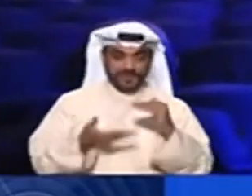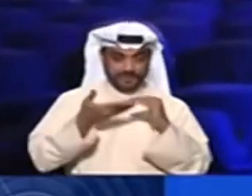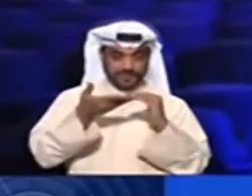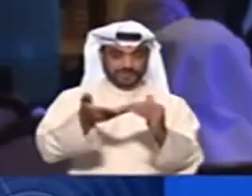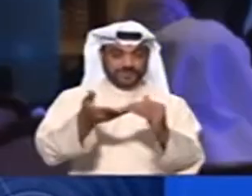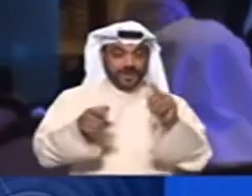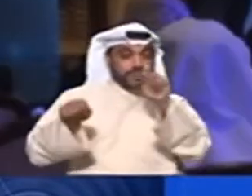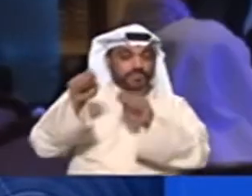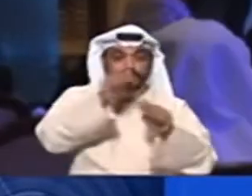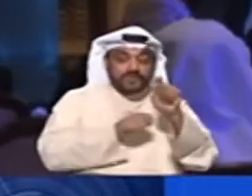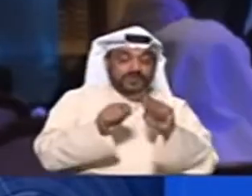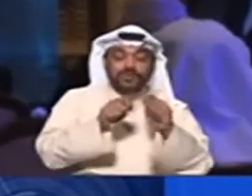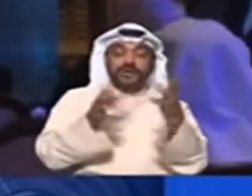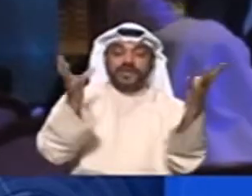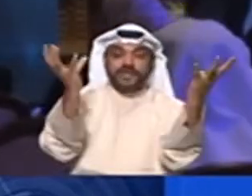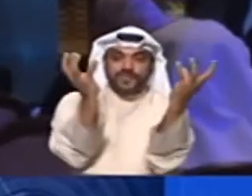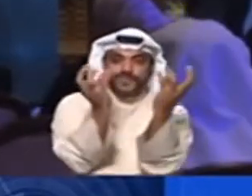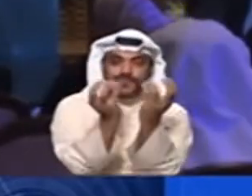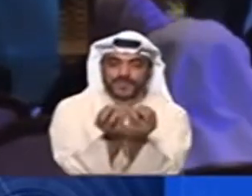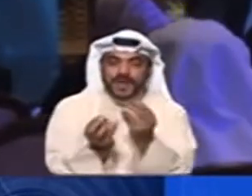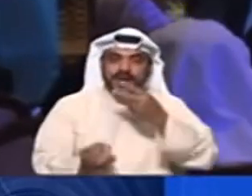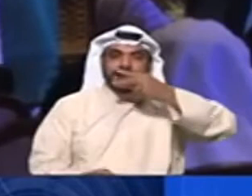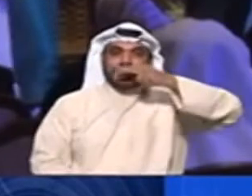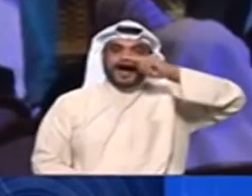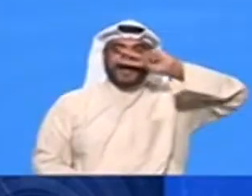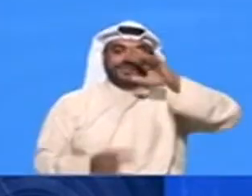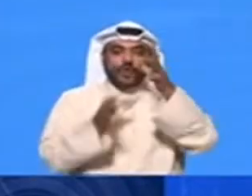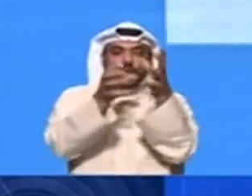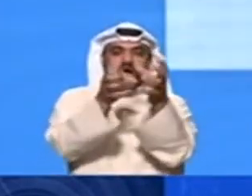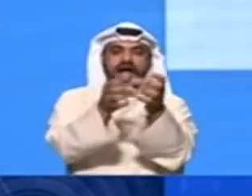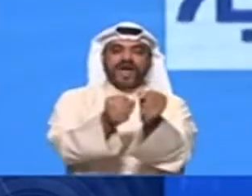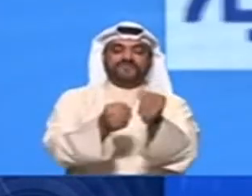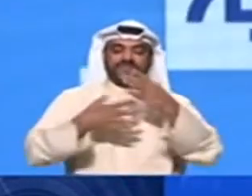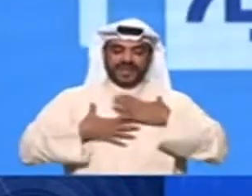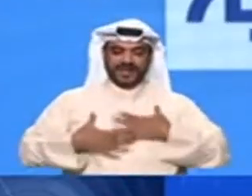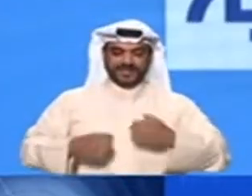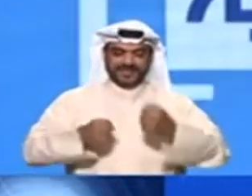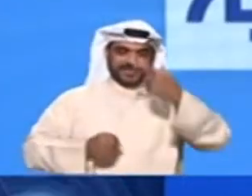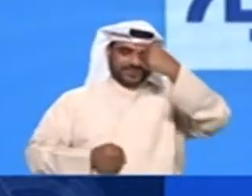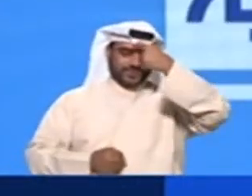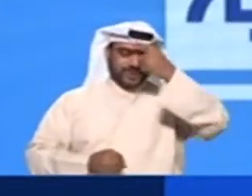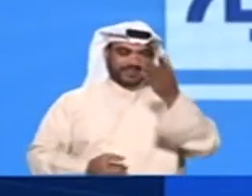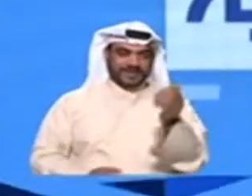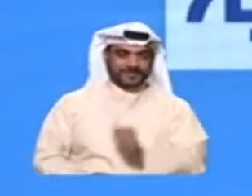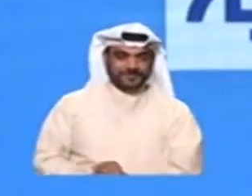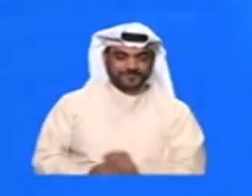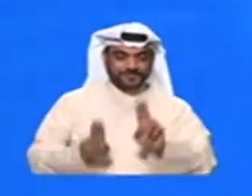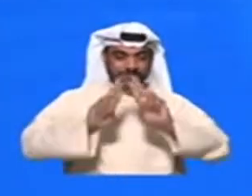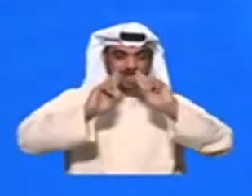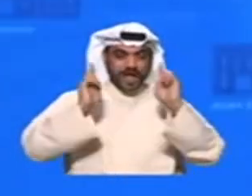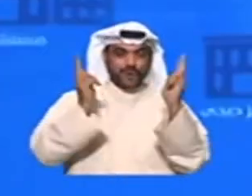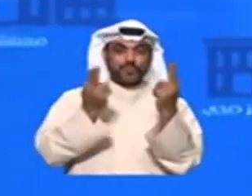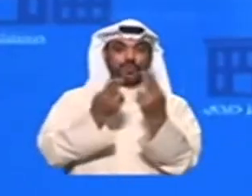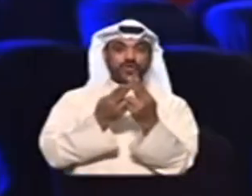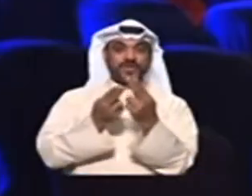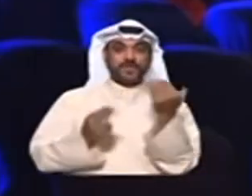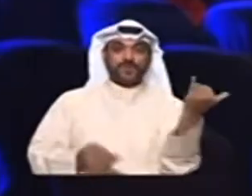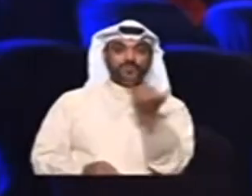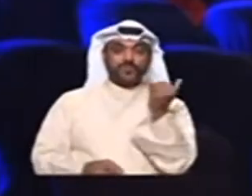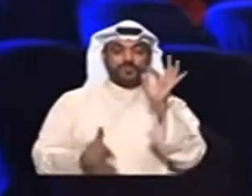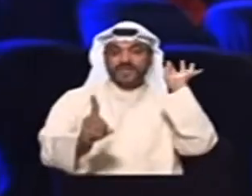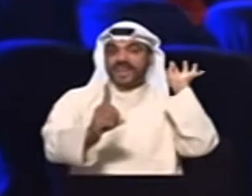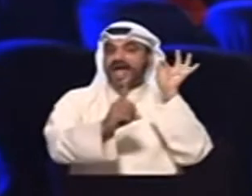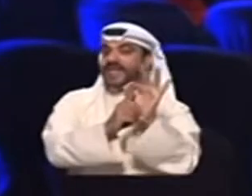التقليل من نسبة الأخطاء الطبية والحفاظ على صحة وسلامة المرضى. المؤتمر يهدف إلى تبني العديد من